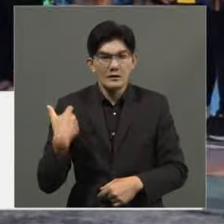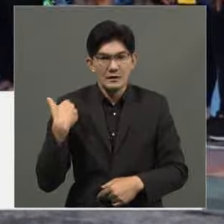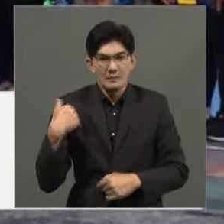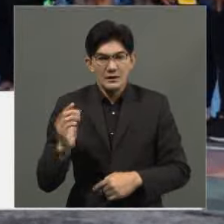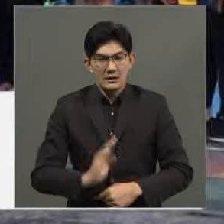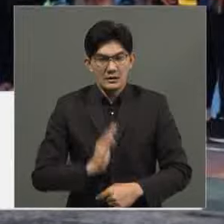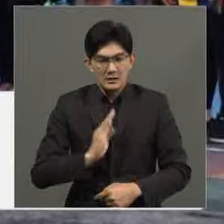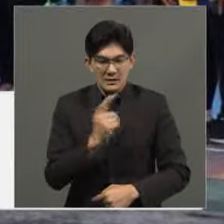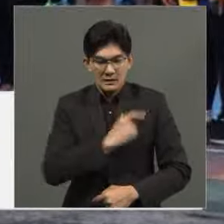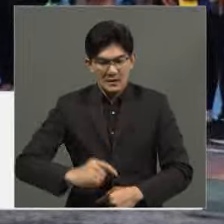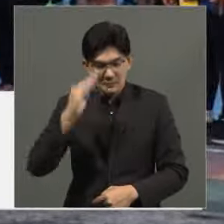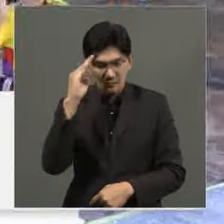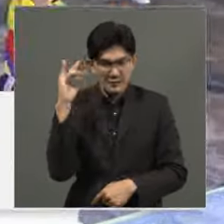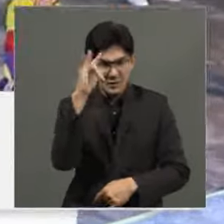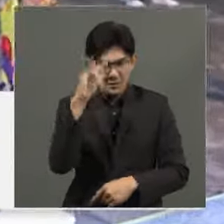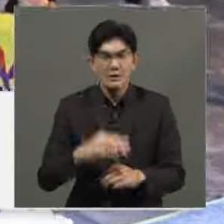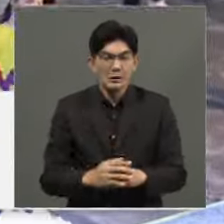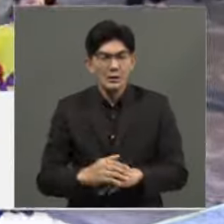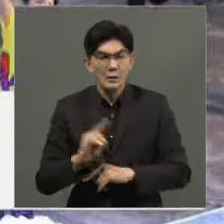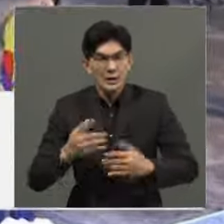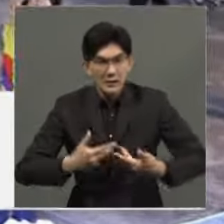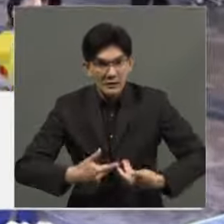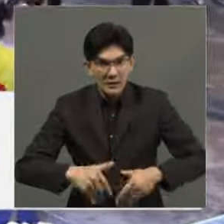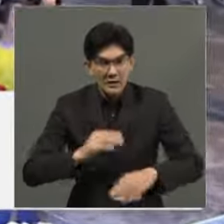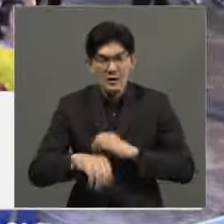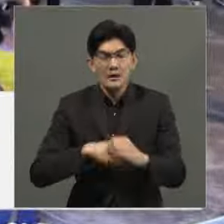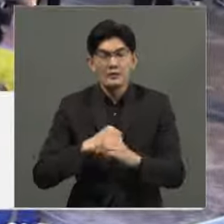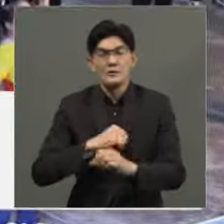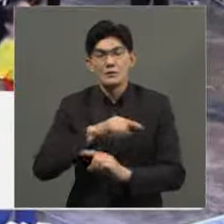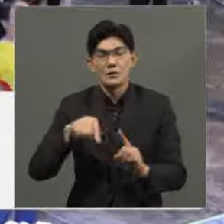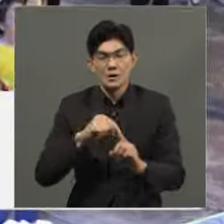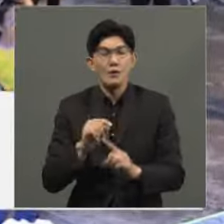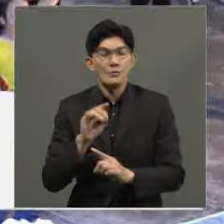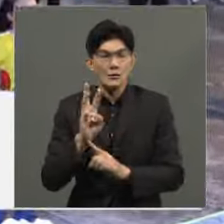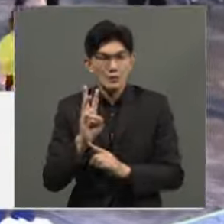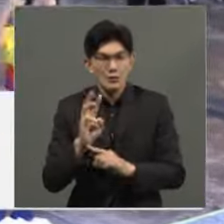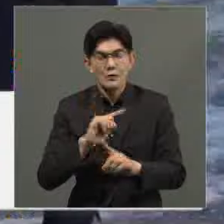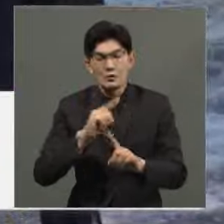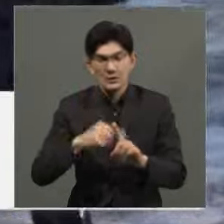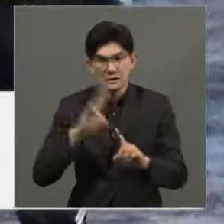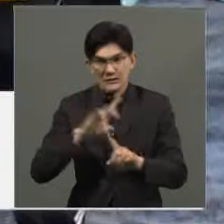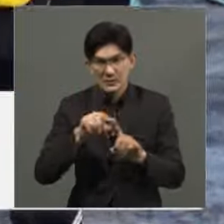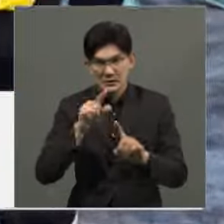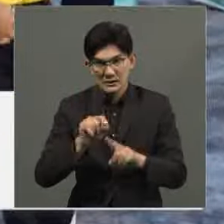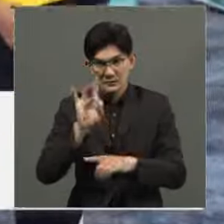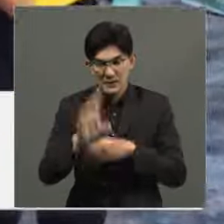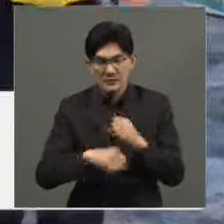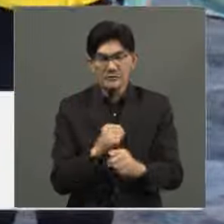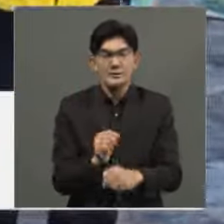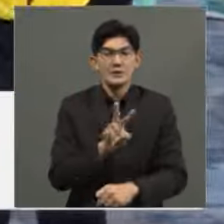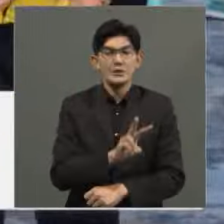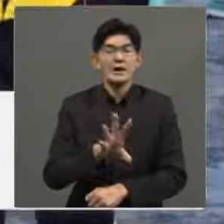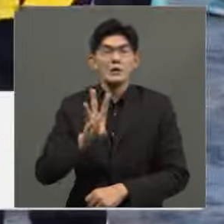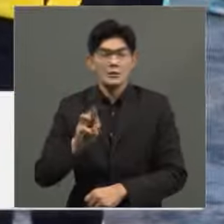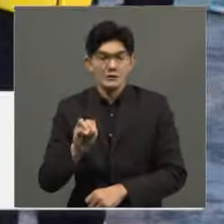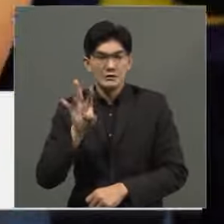เจ้าอยู่หัวเนื่องในโอกาสพระราชพิธีมหามงคลเฉลิมพระชนมพรรษา 6รอบ 28กรกฎาคม 2567บริเวณ